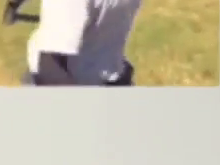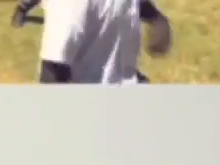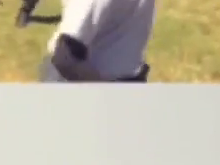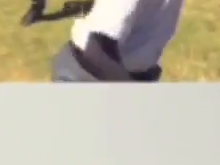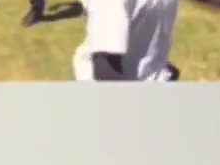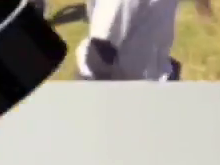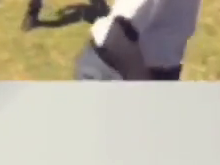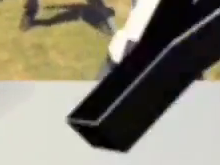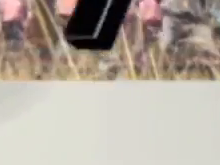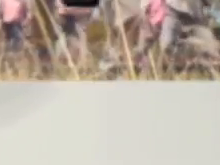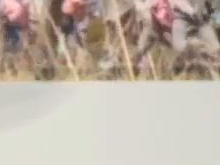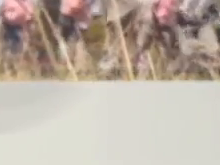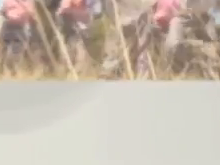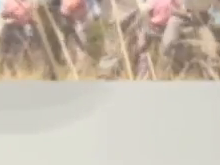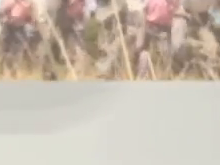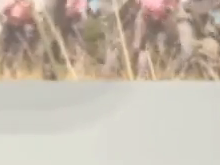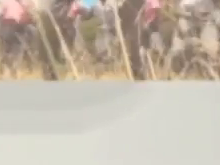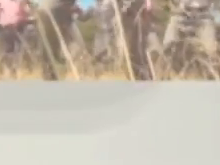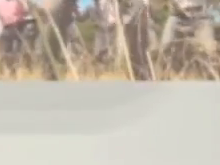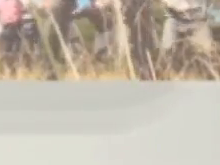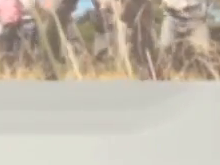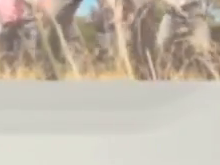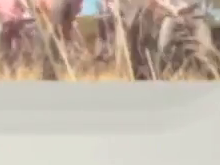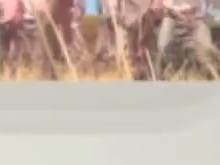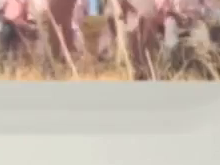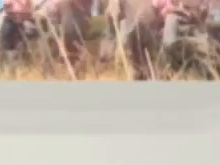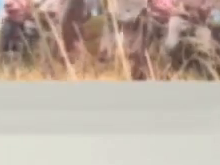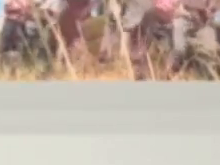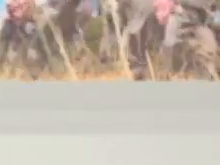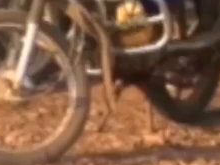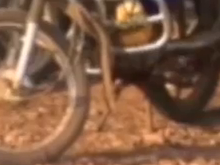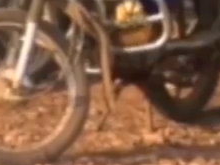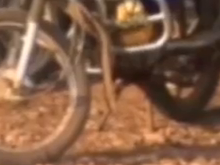This is your story.